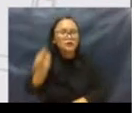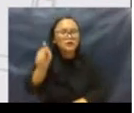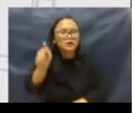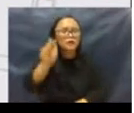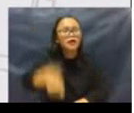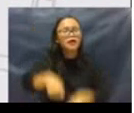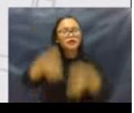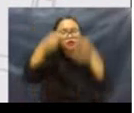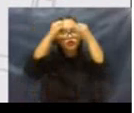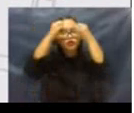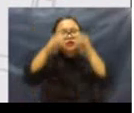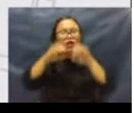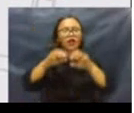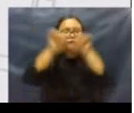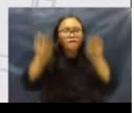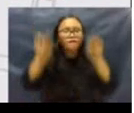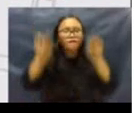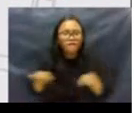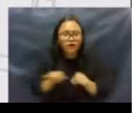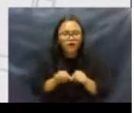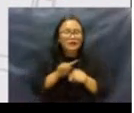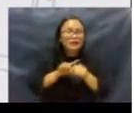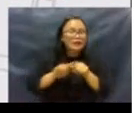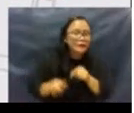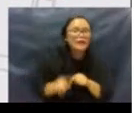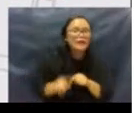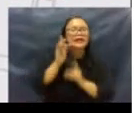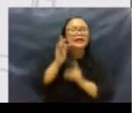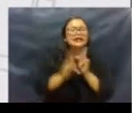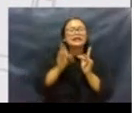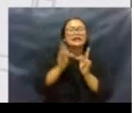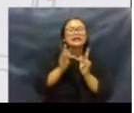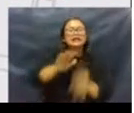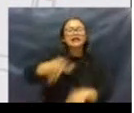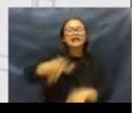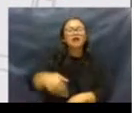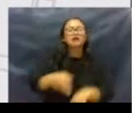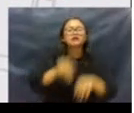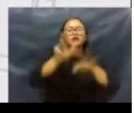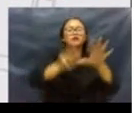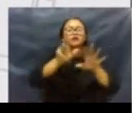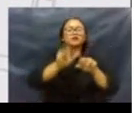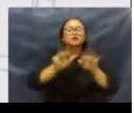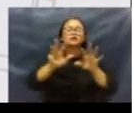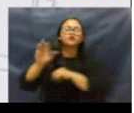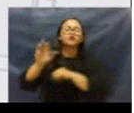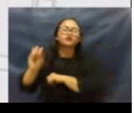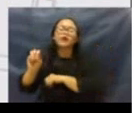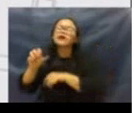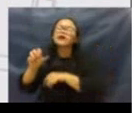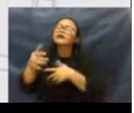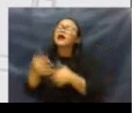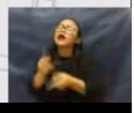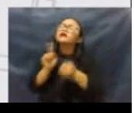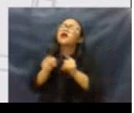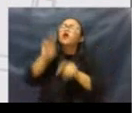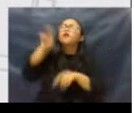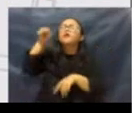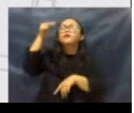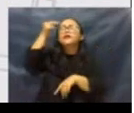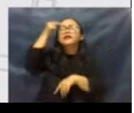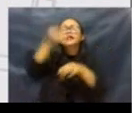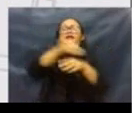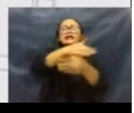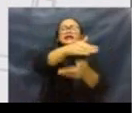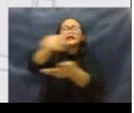Tapi kan internet belum ada tahun 1980-an. Itu kalau pemerintah mau mensurvey penduduk seperti apa ya?